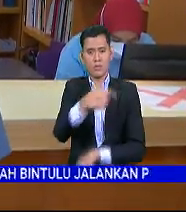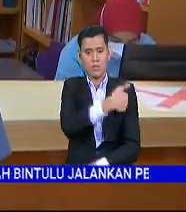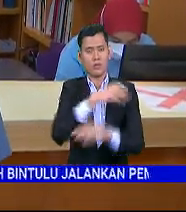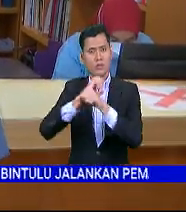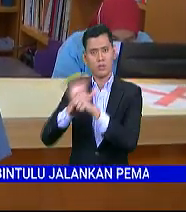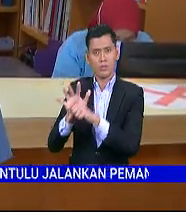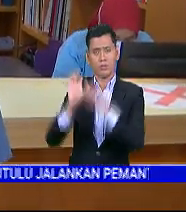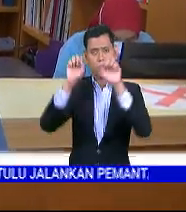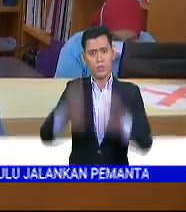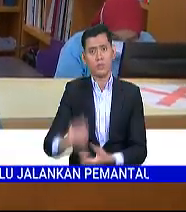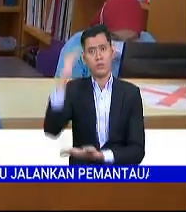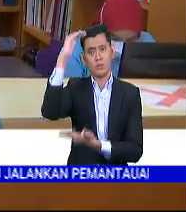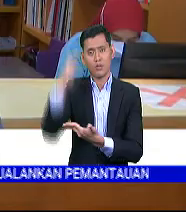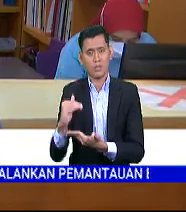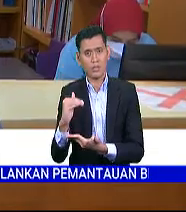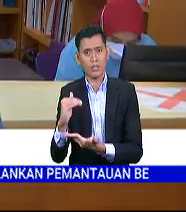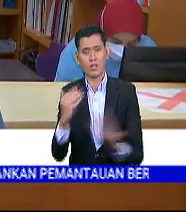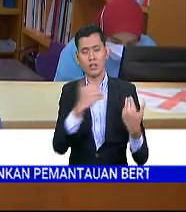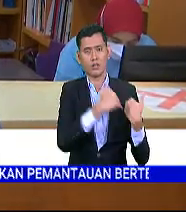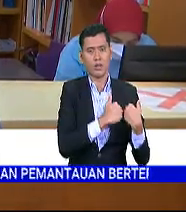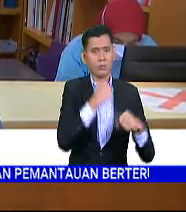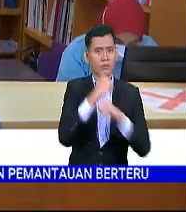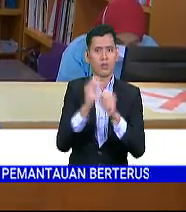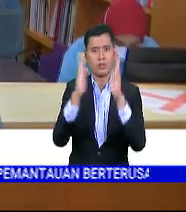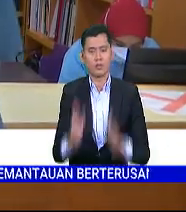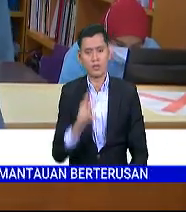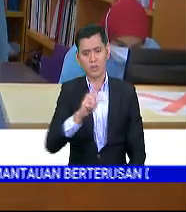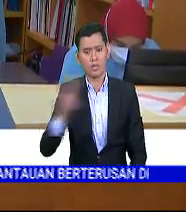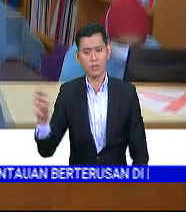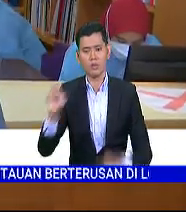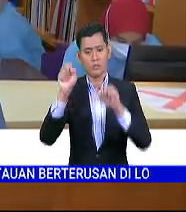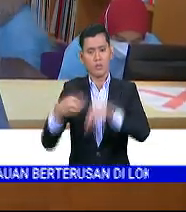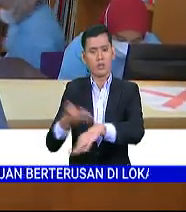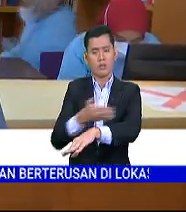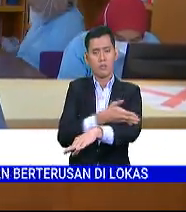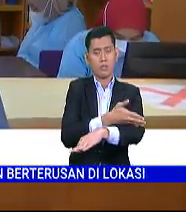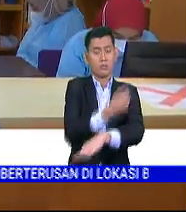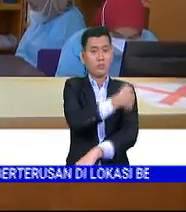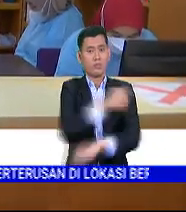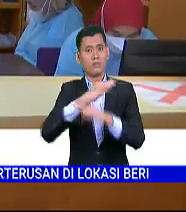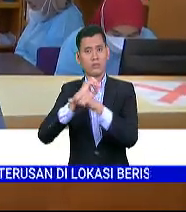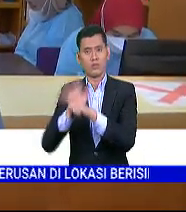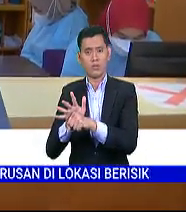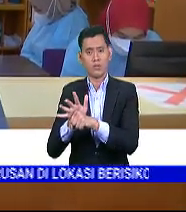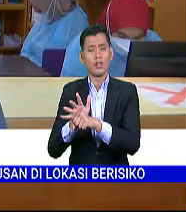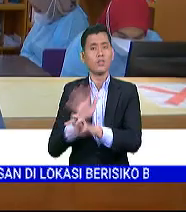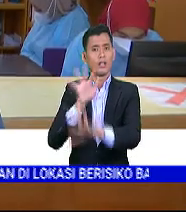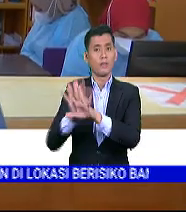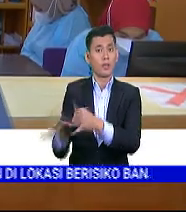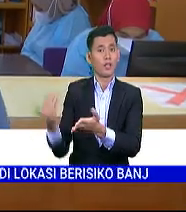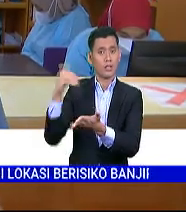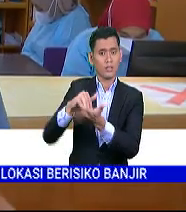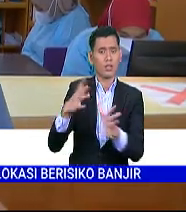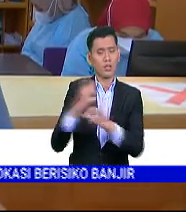meringankan beban petugas-petugas KKM juga lah, so we all can help out meningkatkan vaccination percentage in Labuan. So